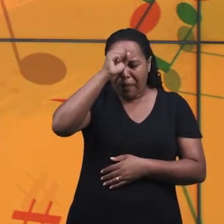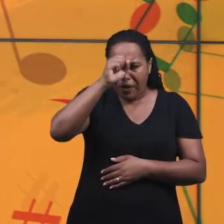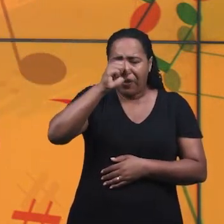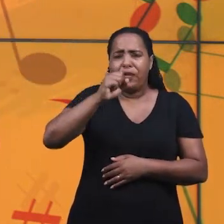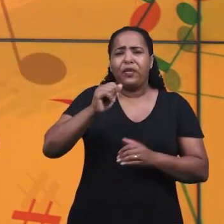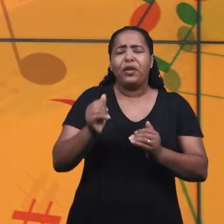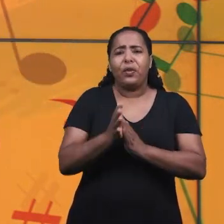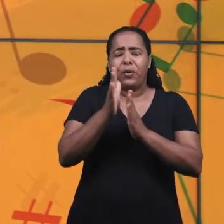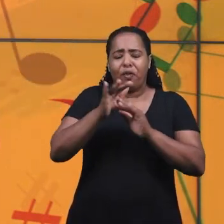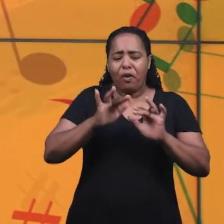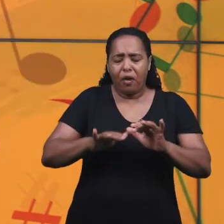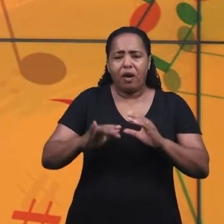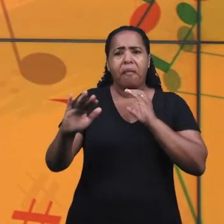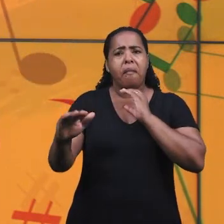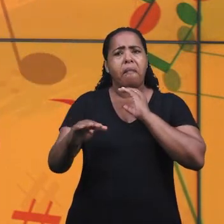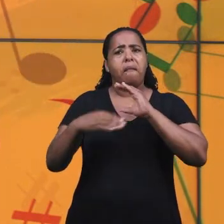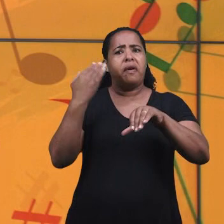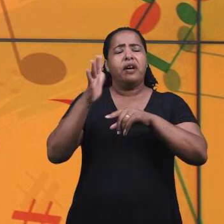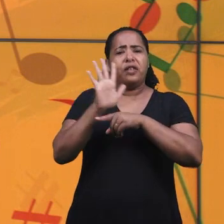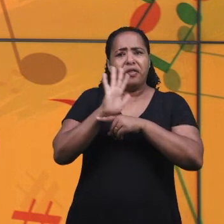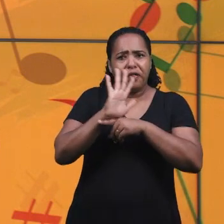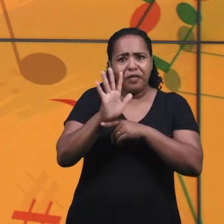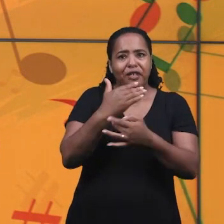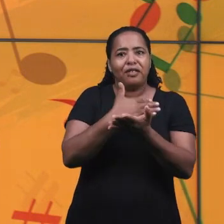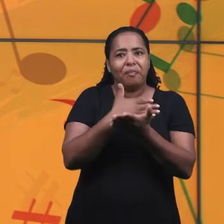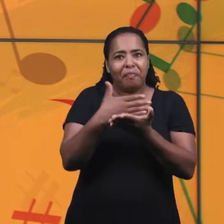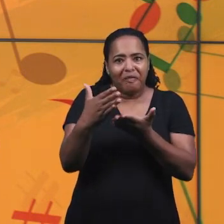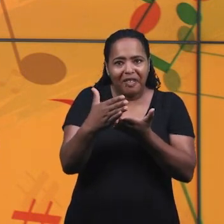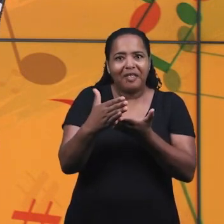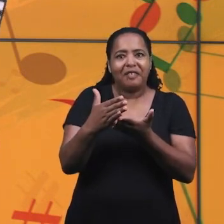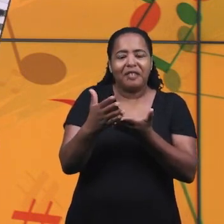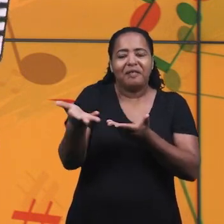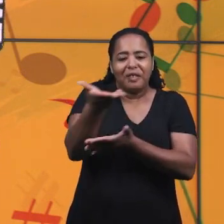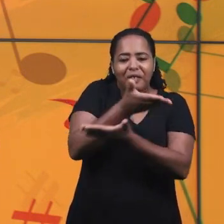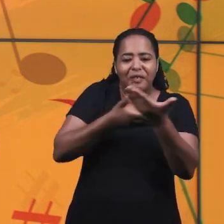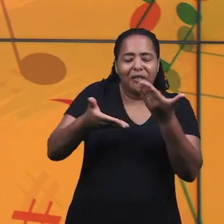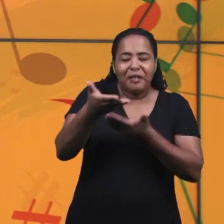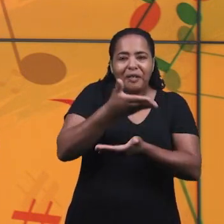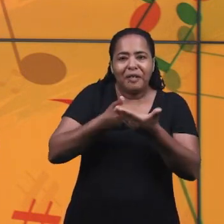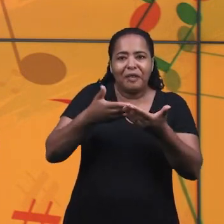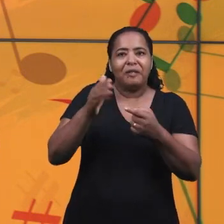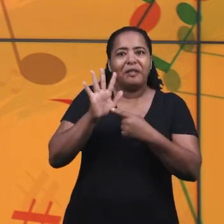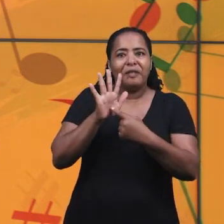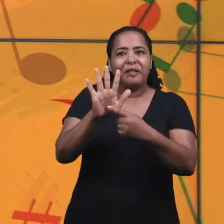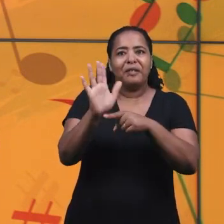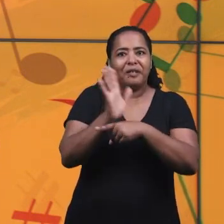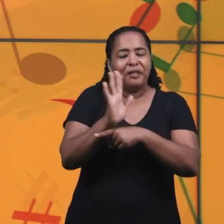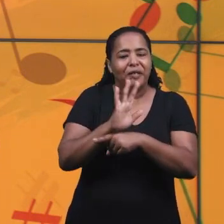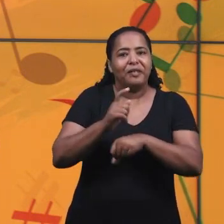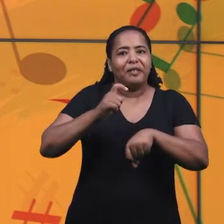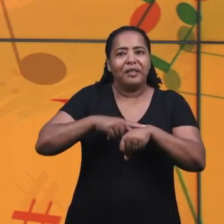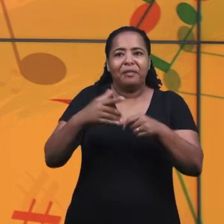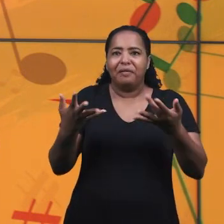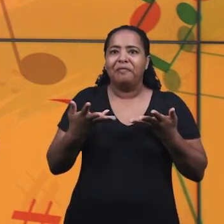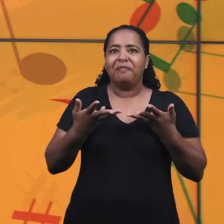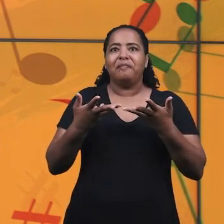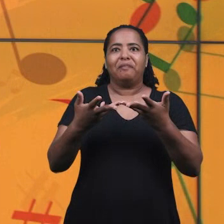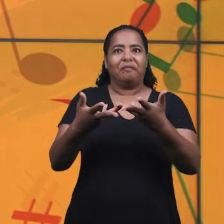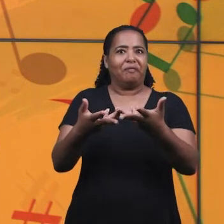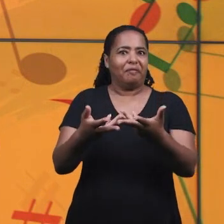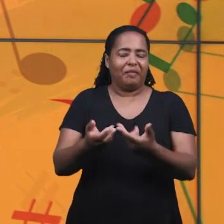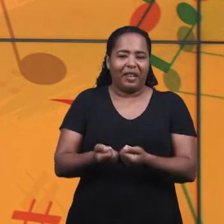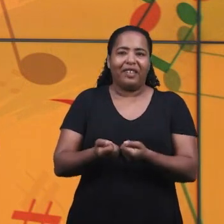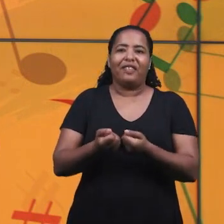longe, de nous envoyer la vidéo afin qu'on puisse commencer nos participations, qui est un moment